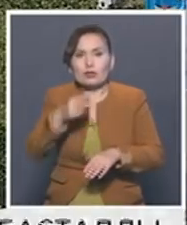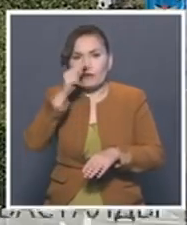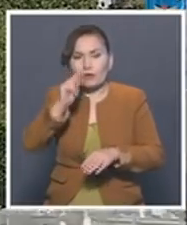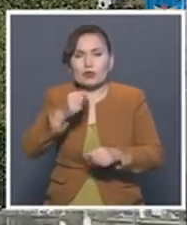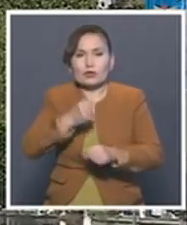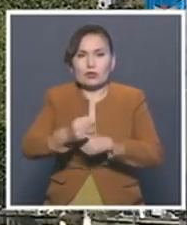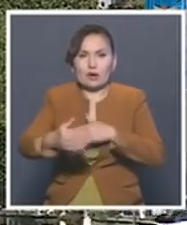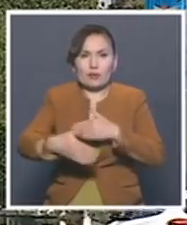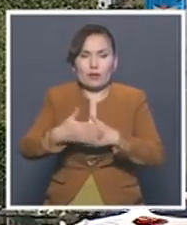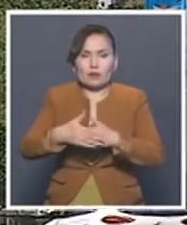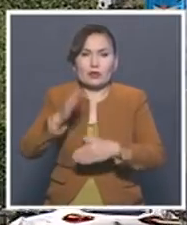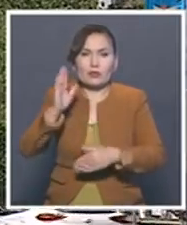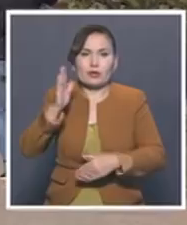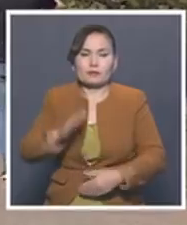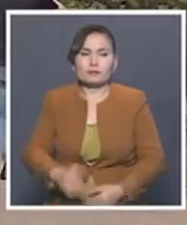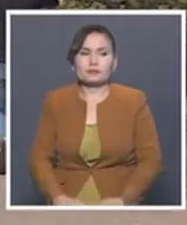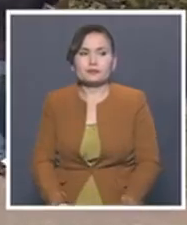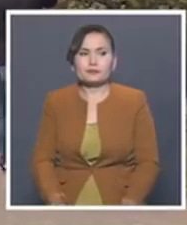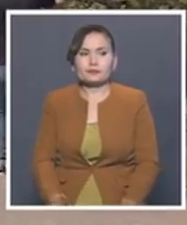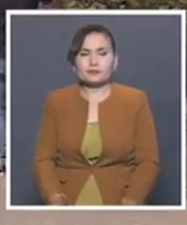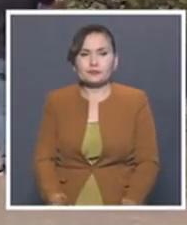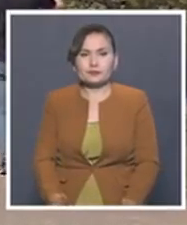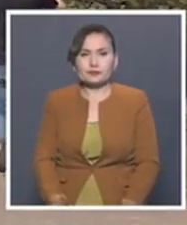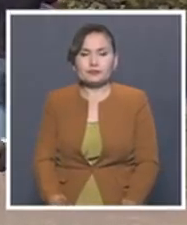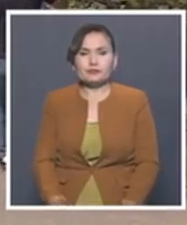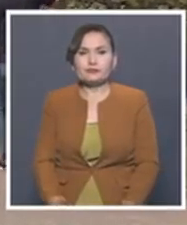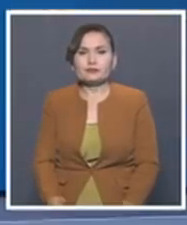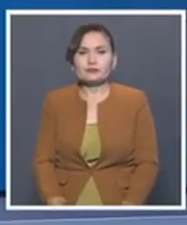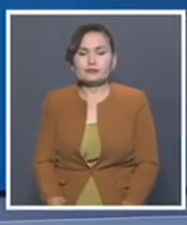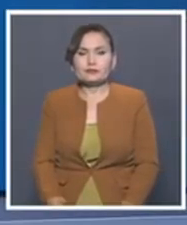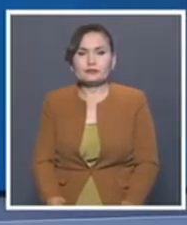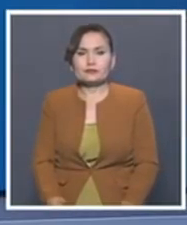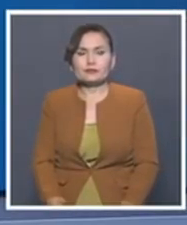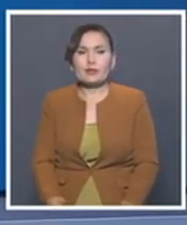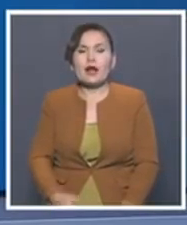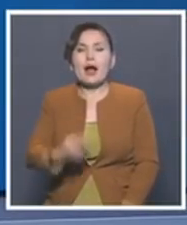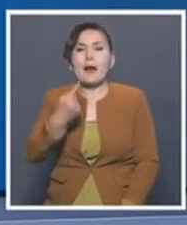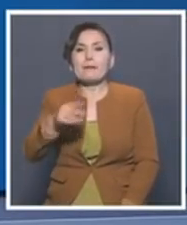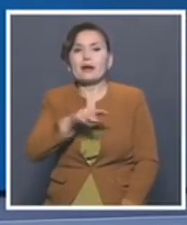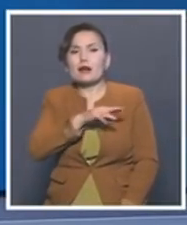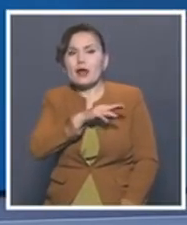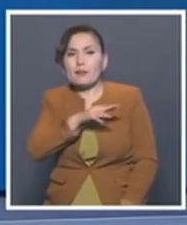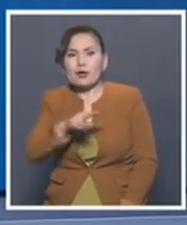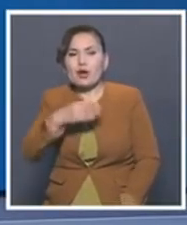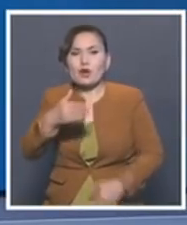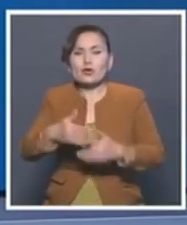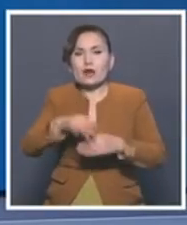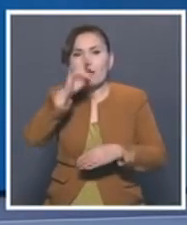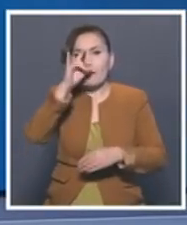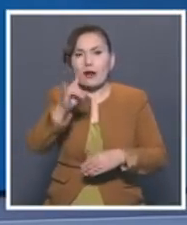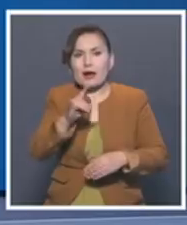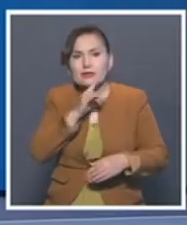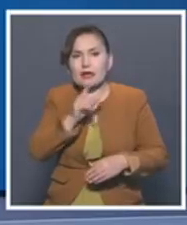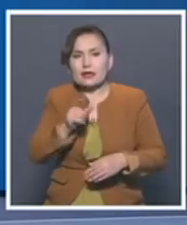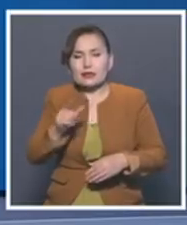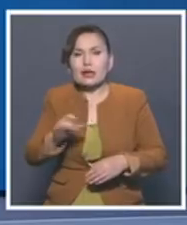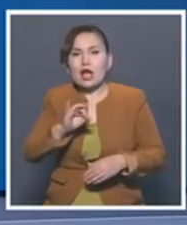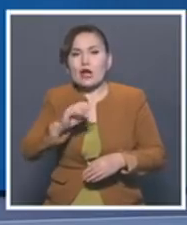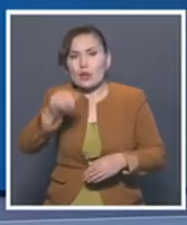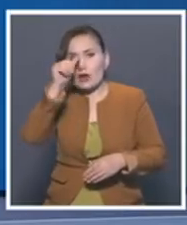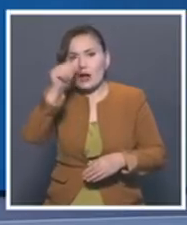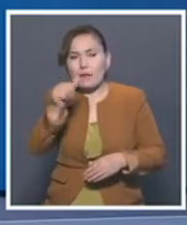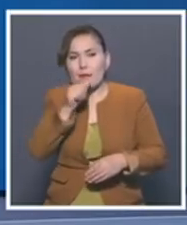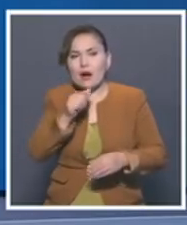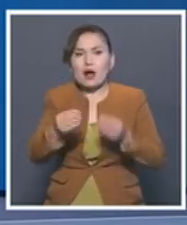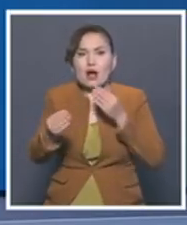қалмайды. Нысаналы Ғыл, Совет Хан Жағиев, ұлттық арна. 1 миллионға жуық қазақстандық шілде айында азық түлік пен